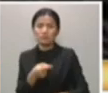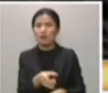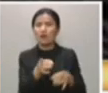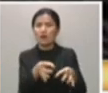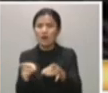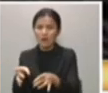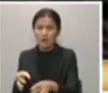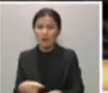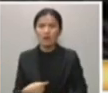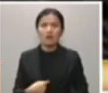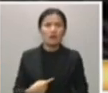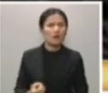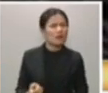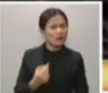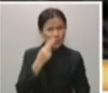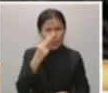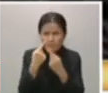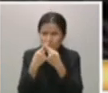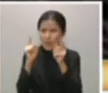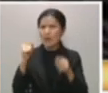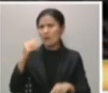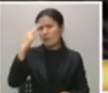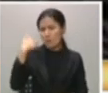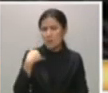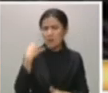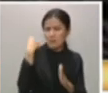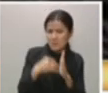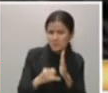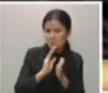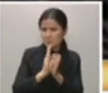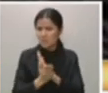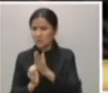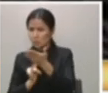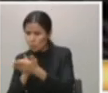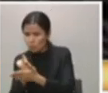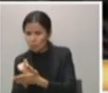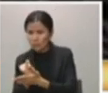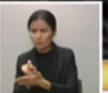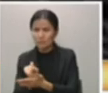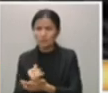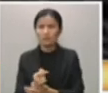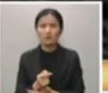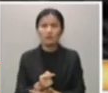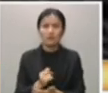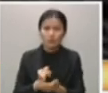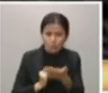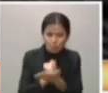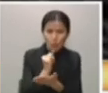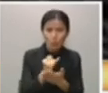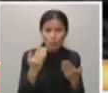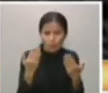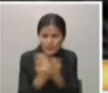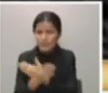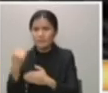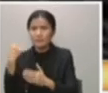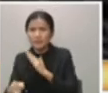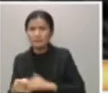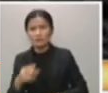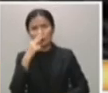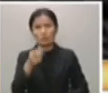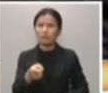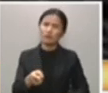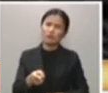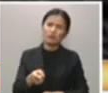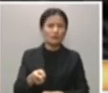ที่ถูกต้องในทุกด้านผมอยากจะบอกว่าพวกท่านเป็นบุคคลที่เห็นแก่ตัวอย่างร้ายก